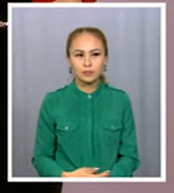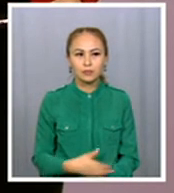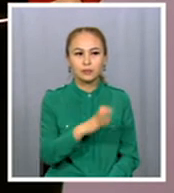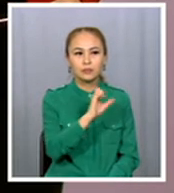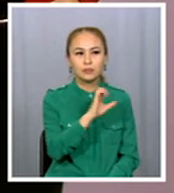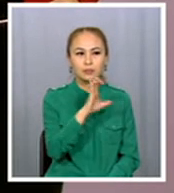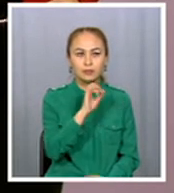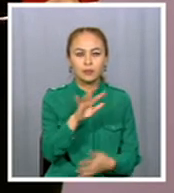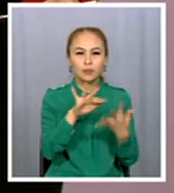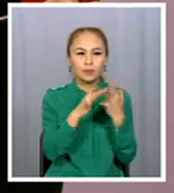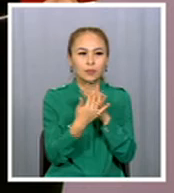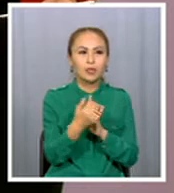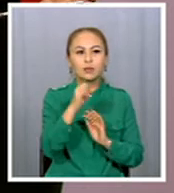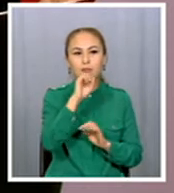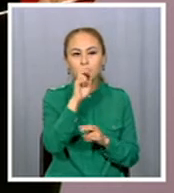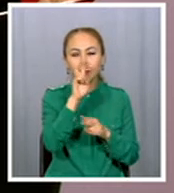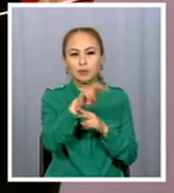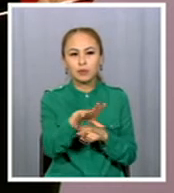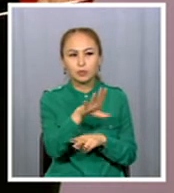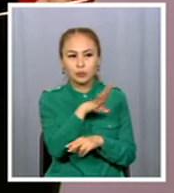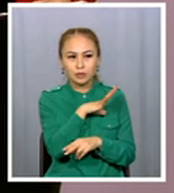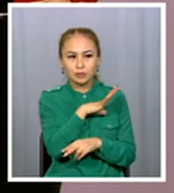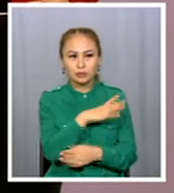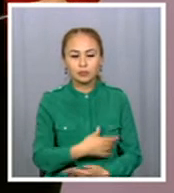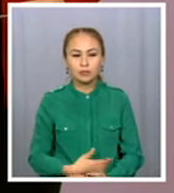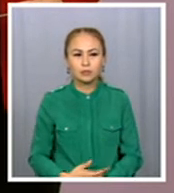Асан ауылдағы атасына бармақшы болды.